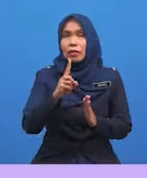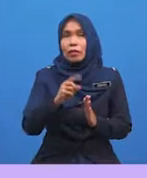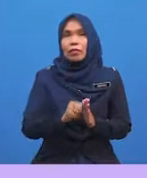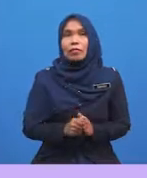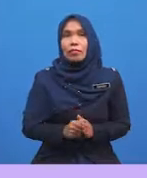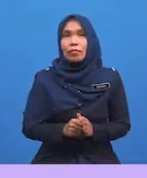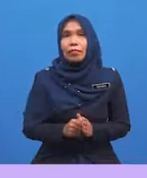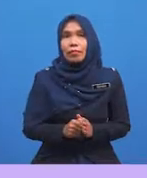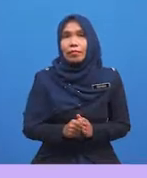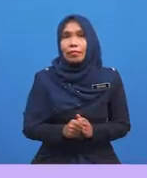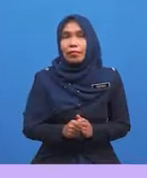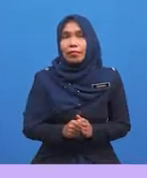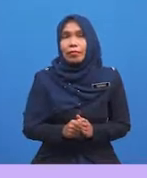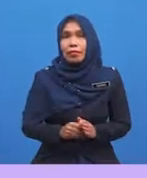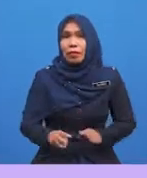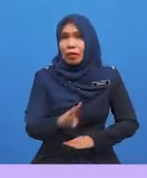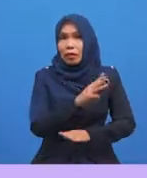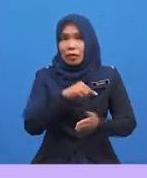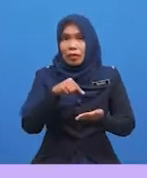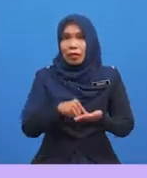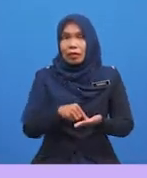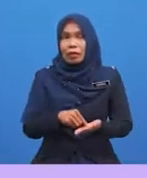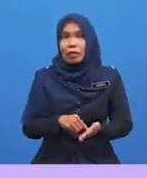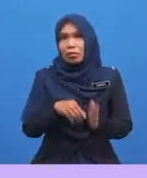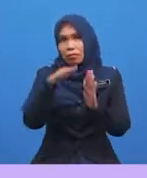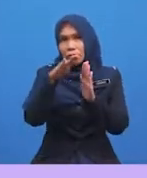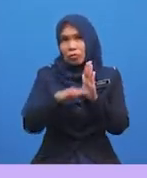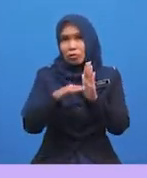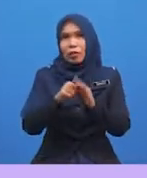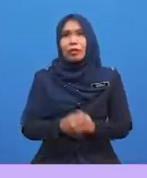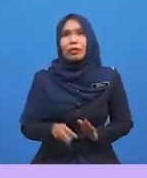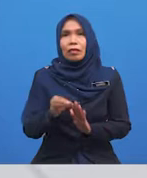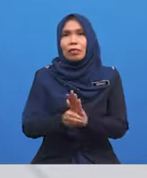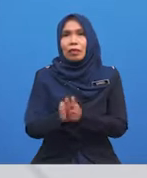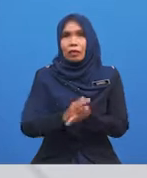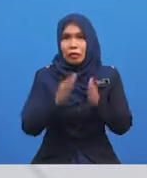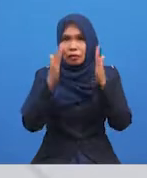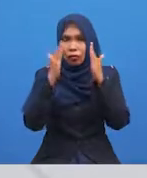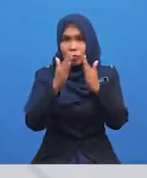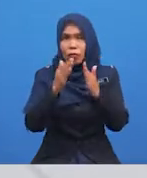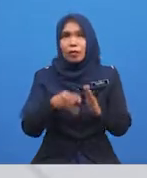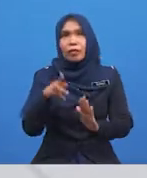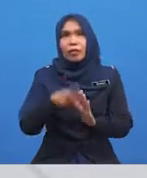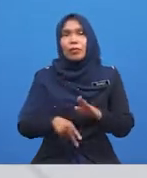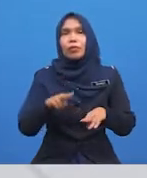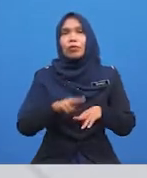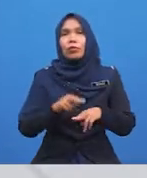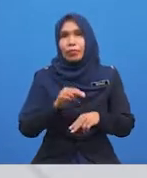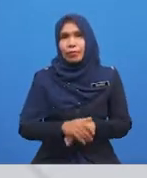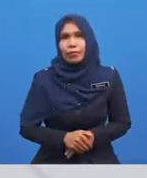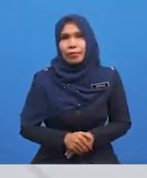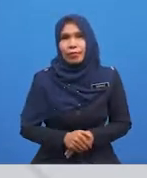menjadi tumpuan penduduk akibat darjah ketersampaian yang rendah. Murid-murid, apakah